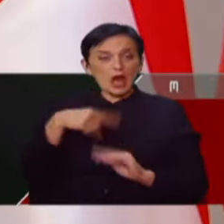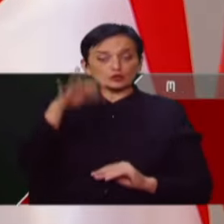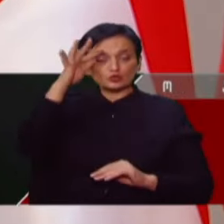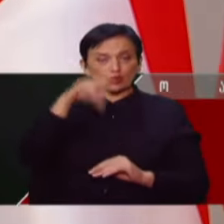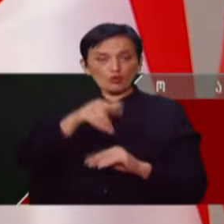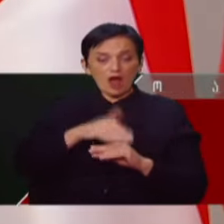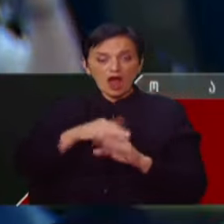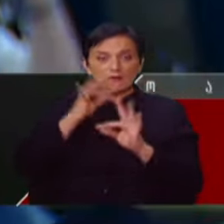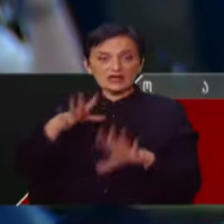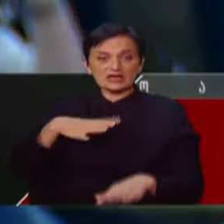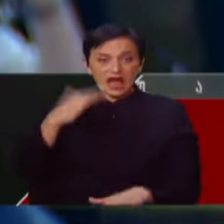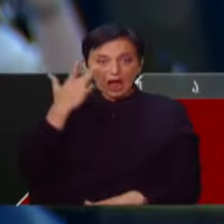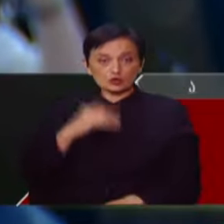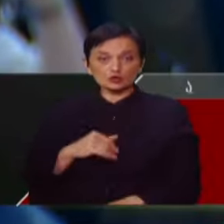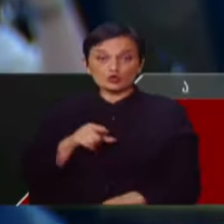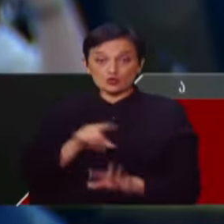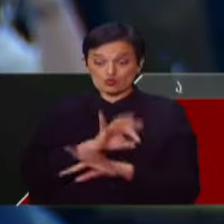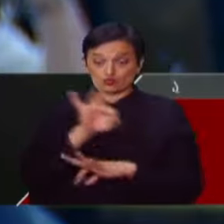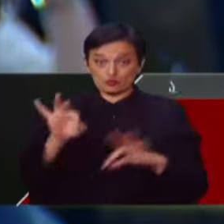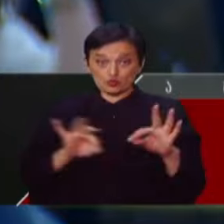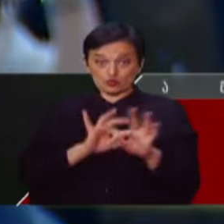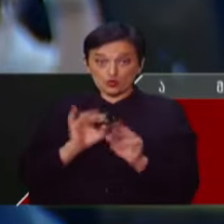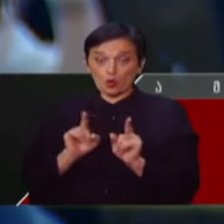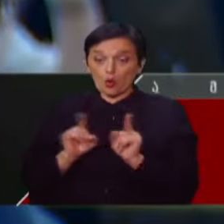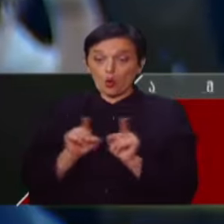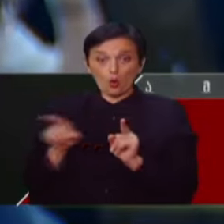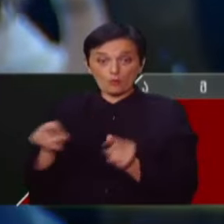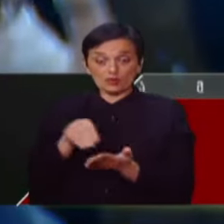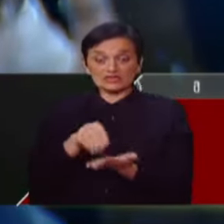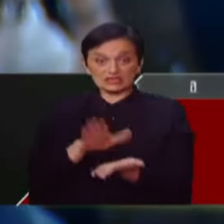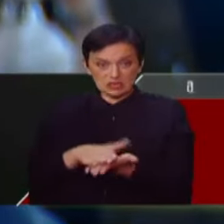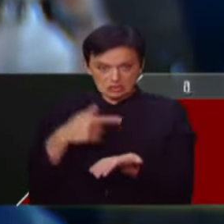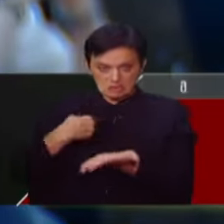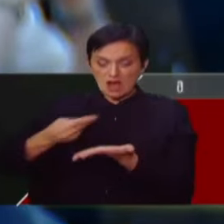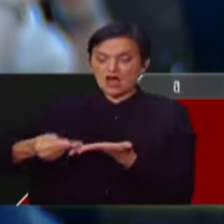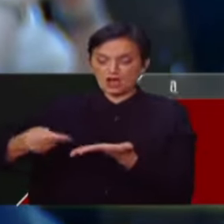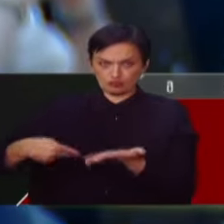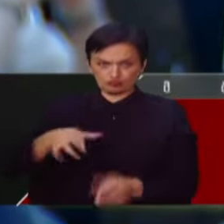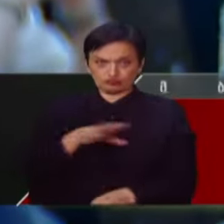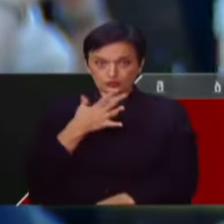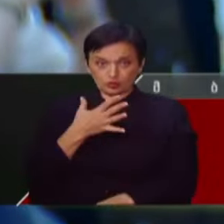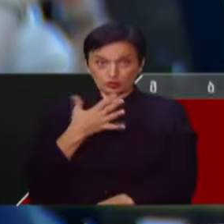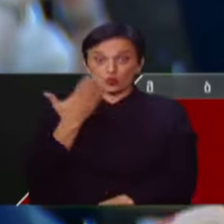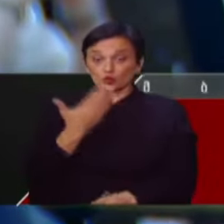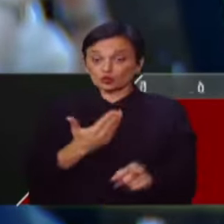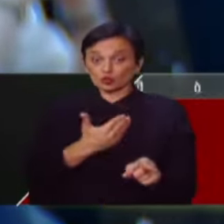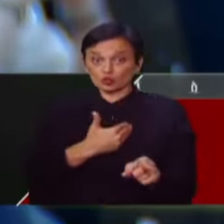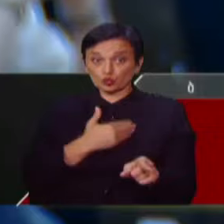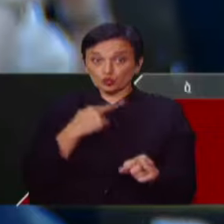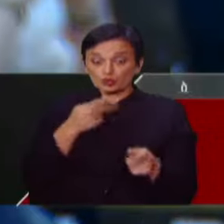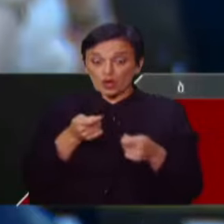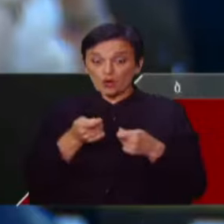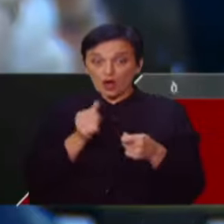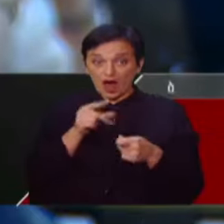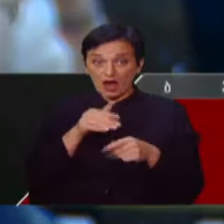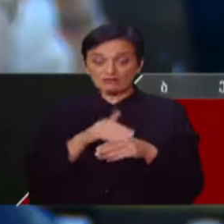ამნისტია ქართულოს. ამნისტიის პროექტი ოპოზიციამ დაარეგისტრირა, მე მას ხელი მოვაწერე და თუნდაც ჰუმანური აქტის